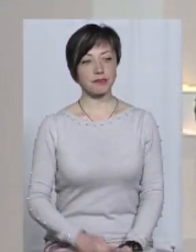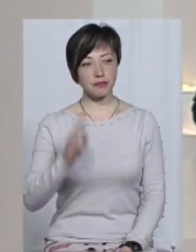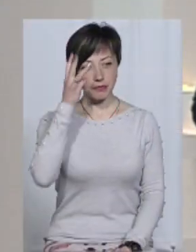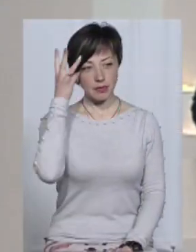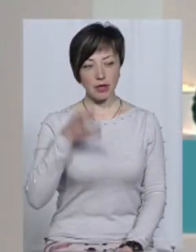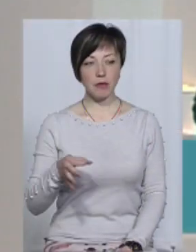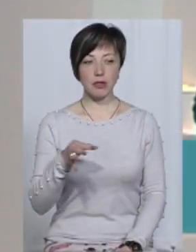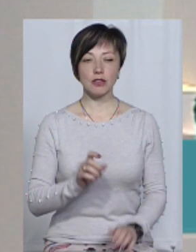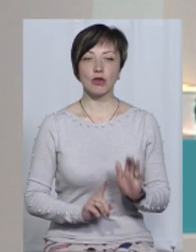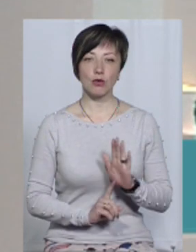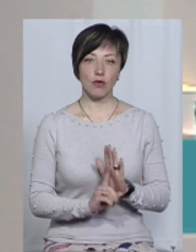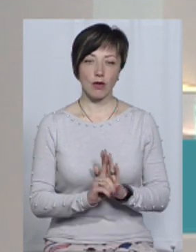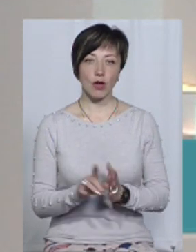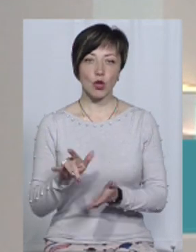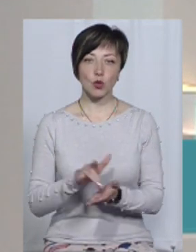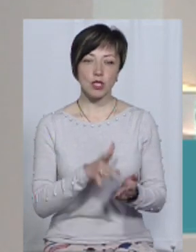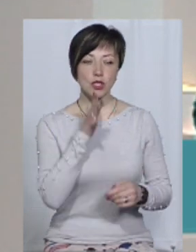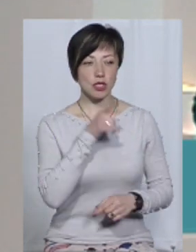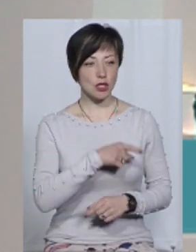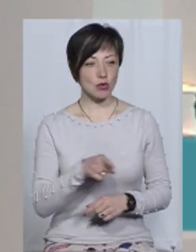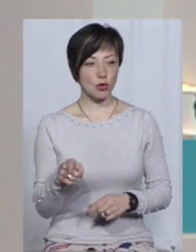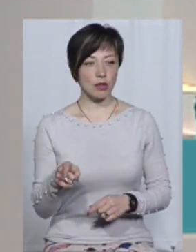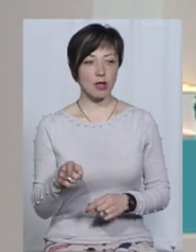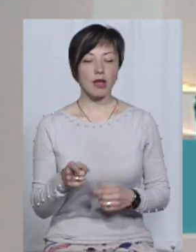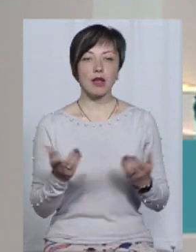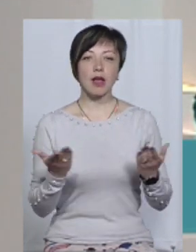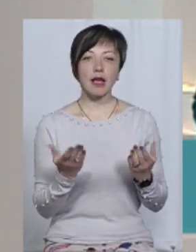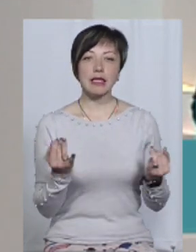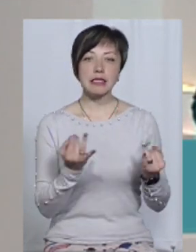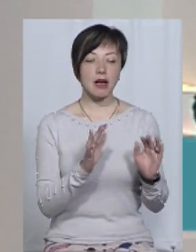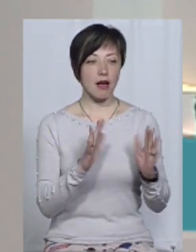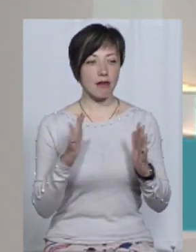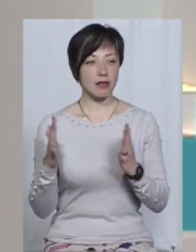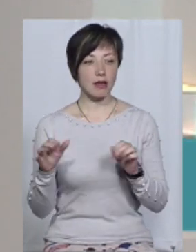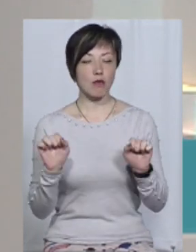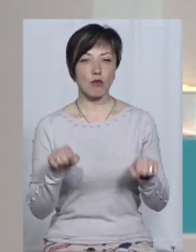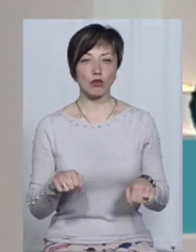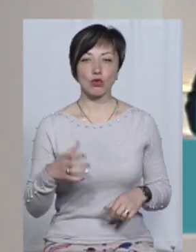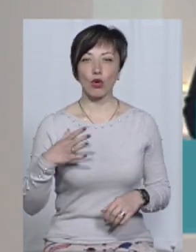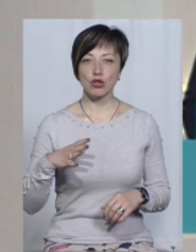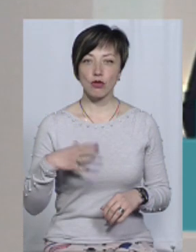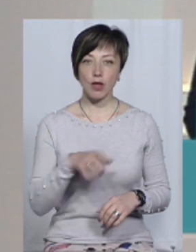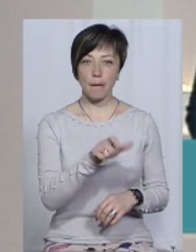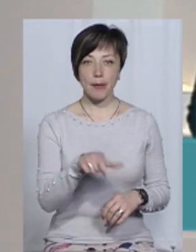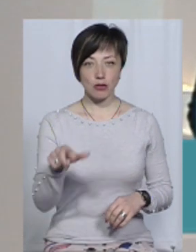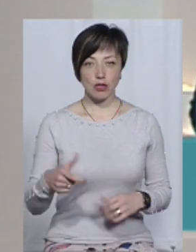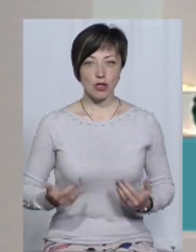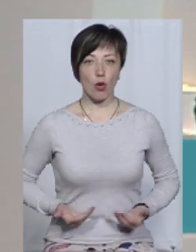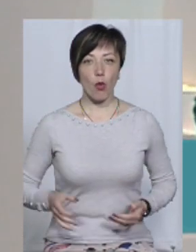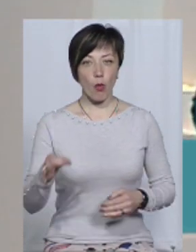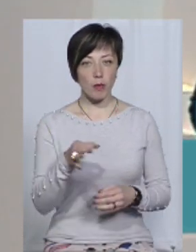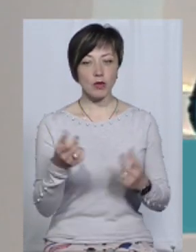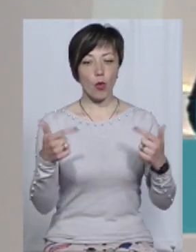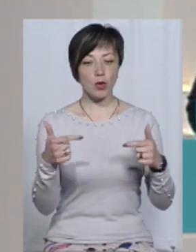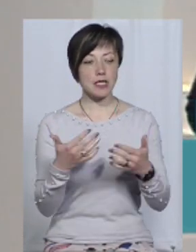На Хмельниччині стартував туристичний сезон. На які цікавинки можуть очікувати мешканці області,